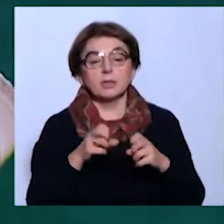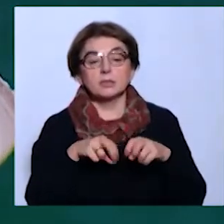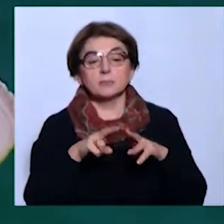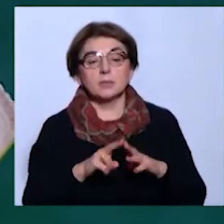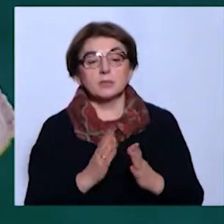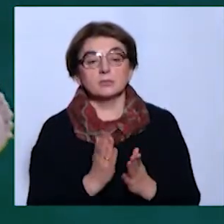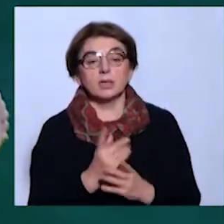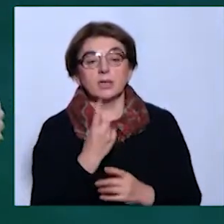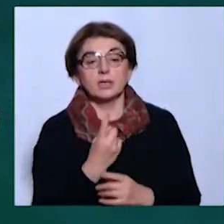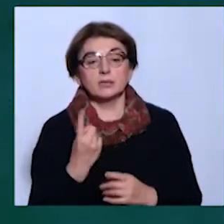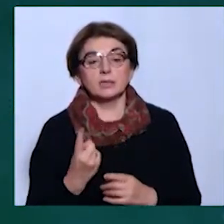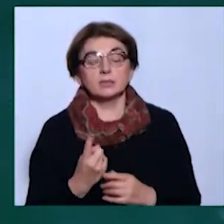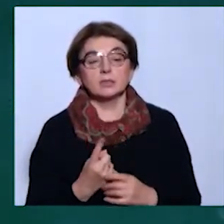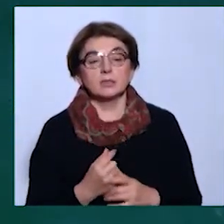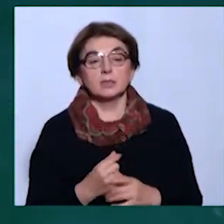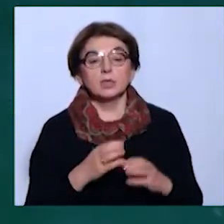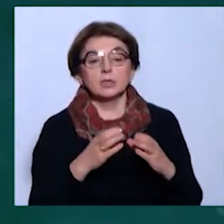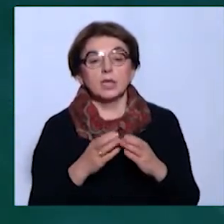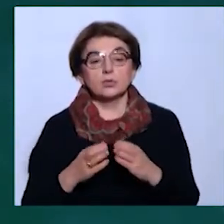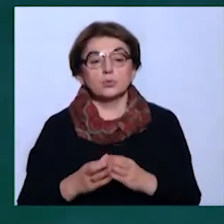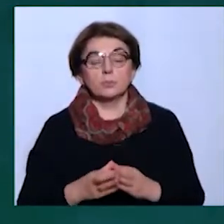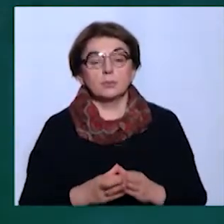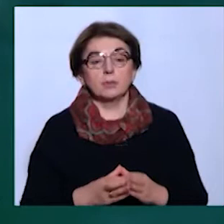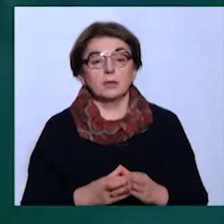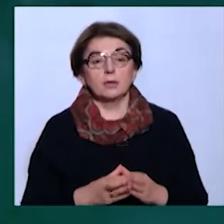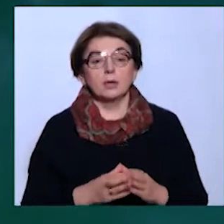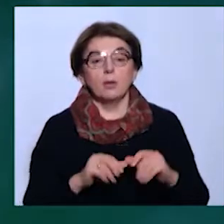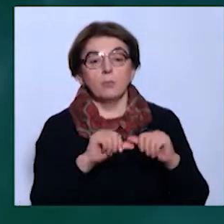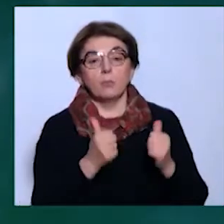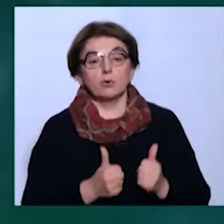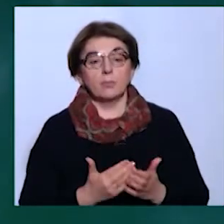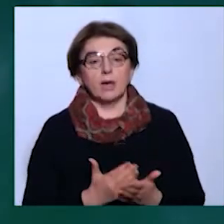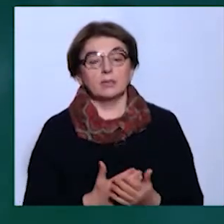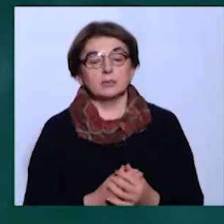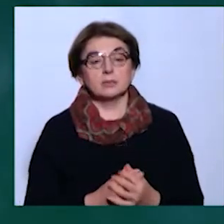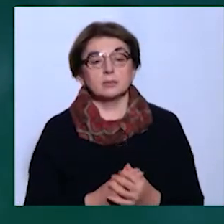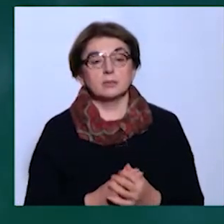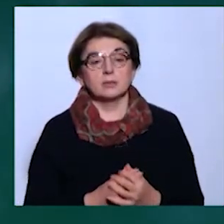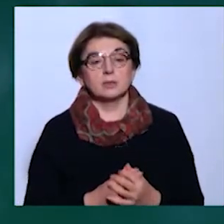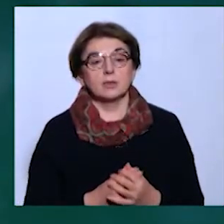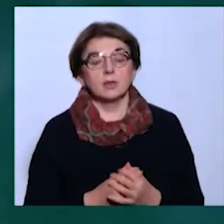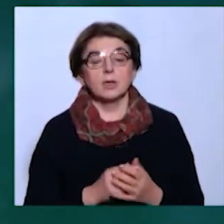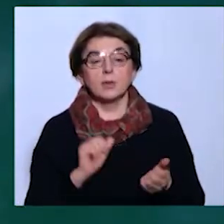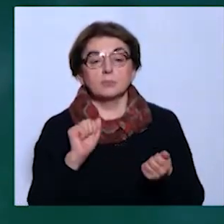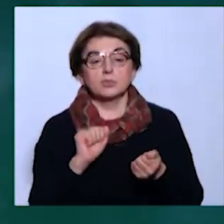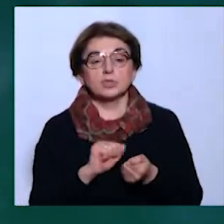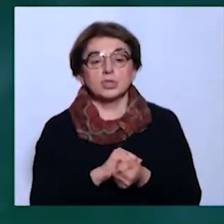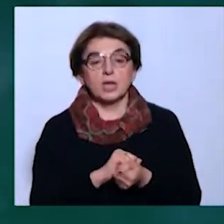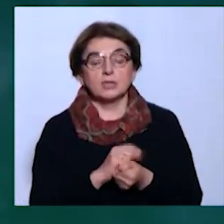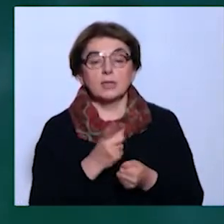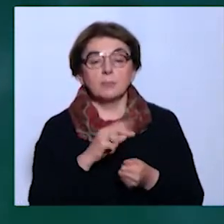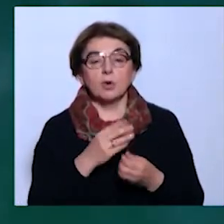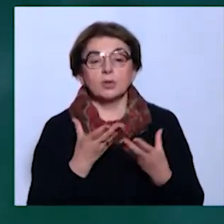კერძოდ, ერთ-ერთი დაჯგუფების ფორმა არის შრალი და